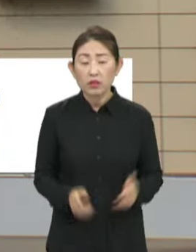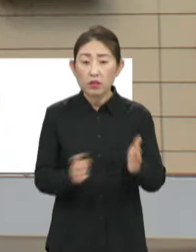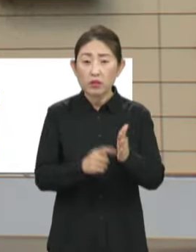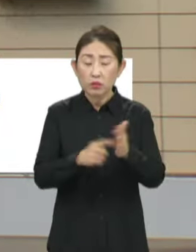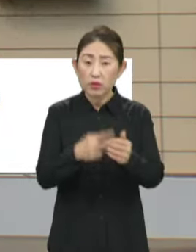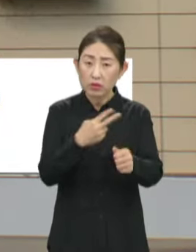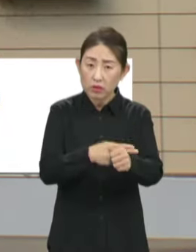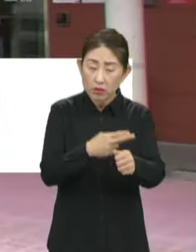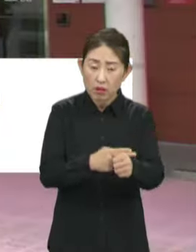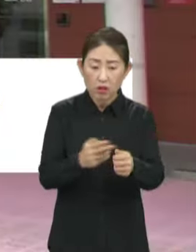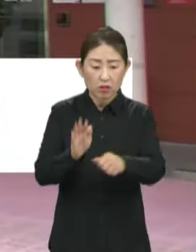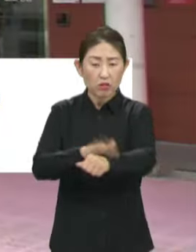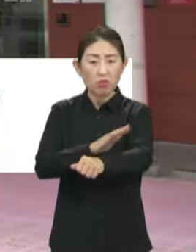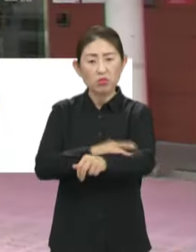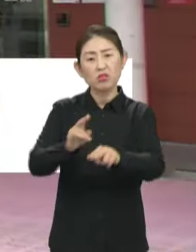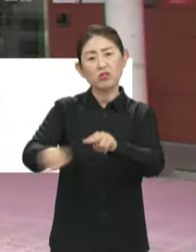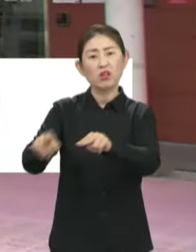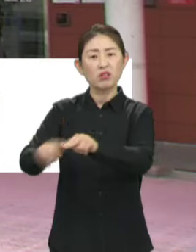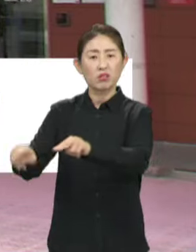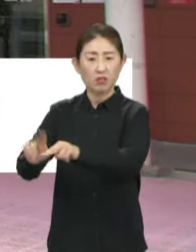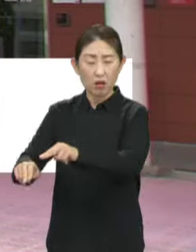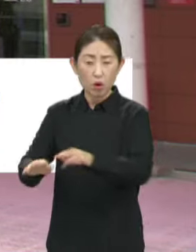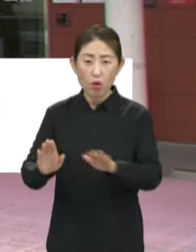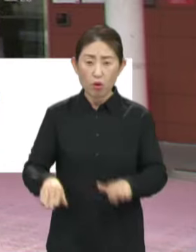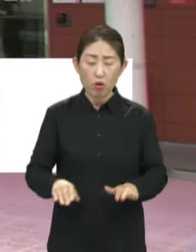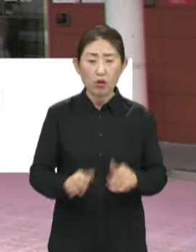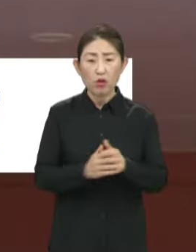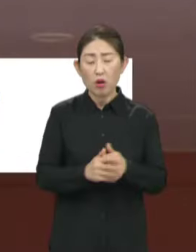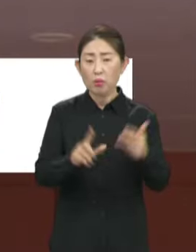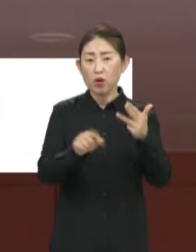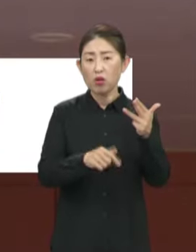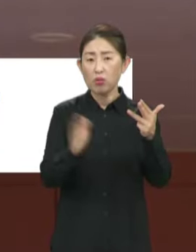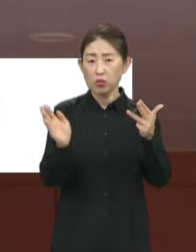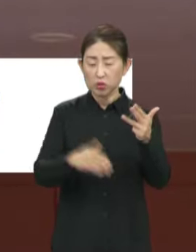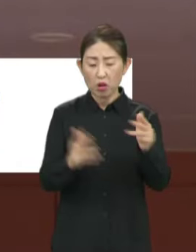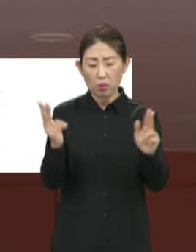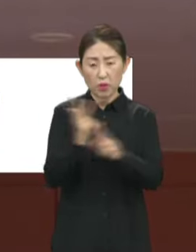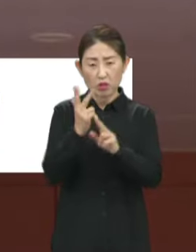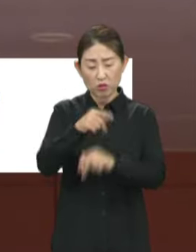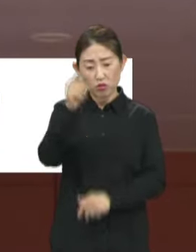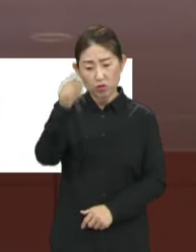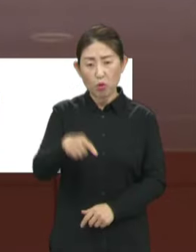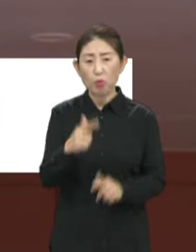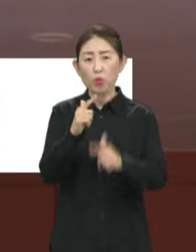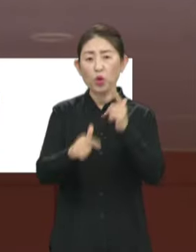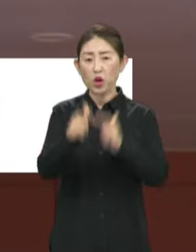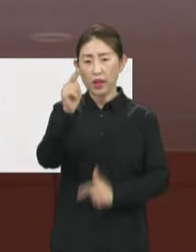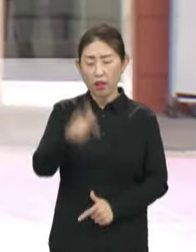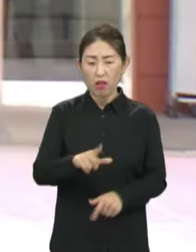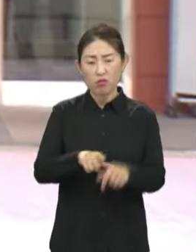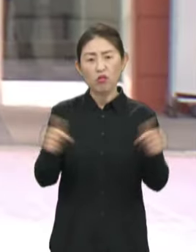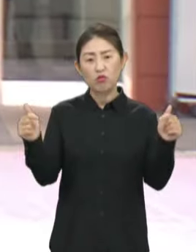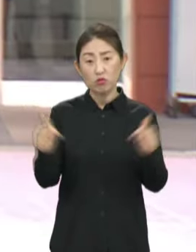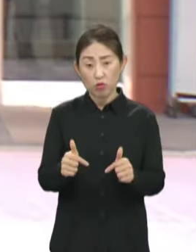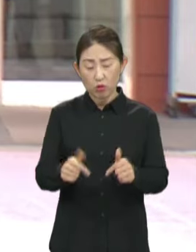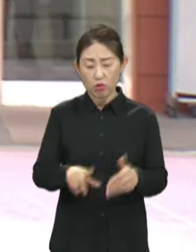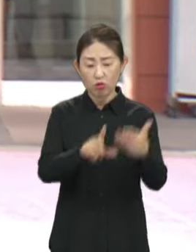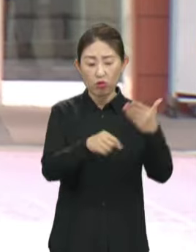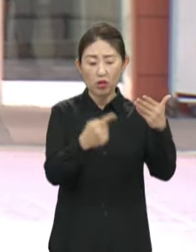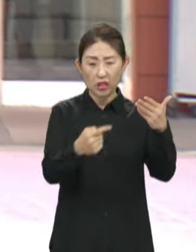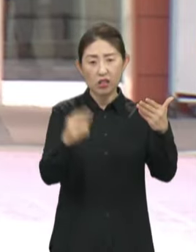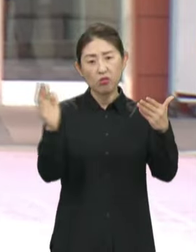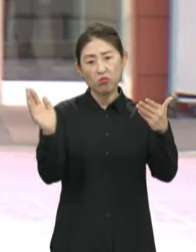응급의학과 교수와 전문의들의 사직으로 이번 달부터 매주 목요일마다 응급실을 축소 운영해오던 병원 측은 9월